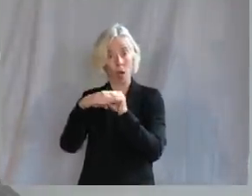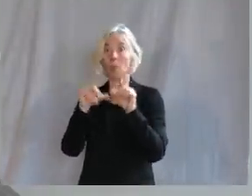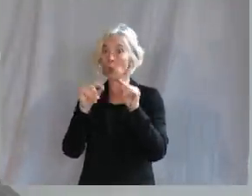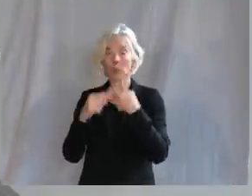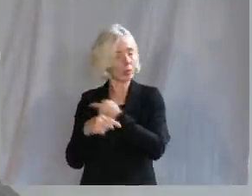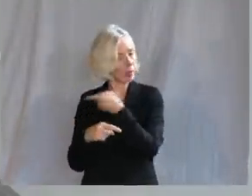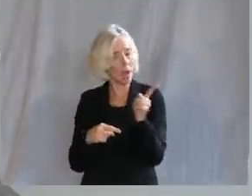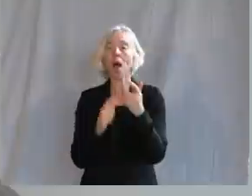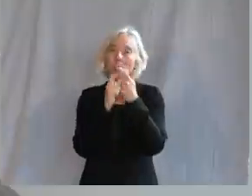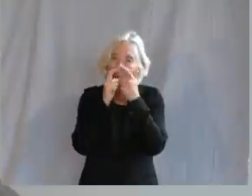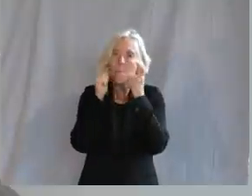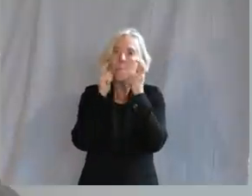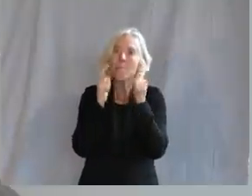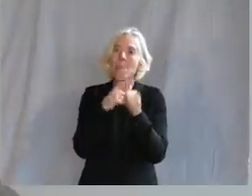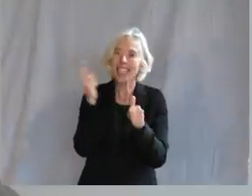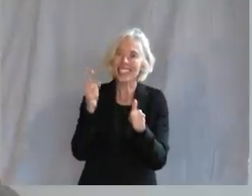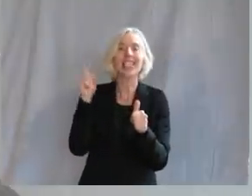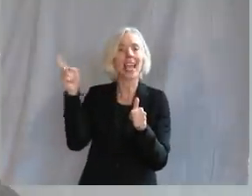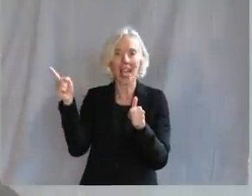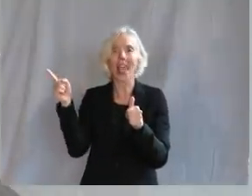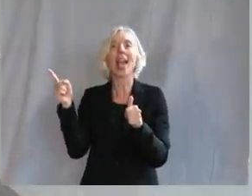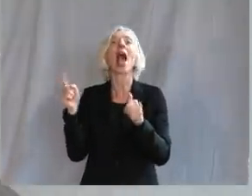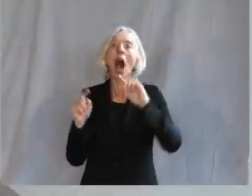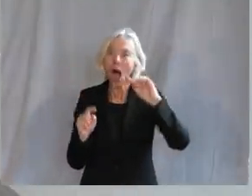Maskenpflicht herrscht, sondern dann auch in Kinos,